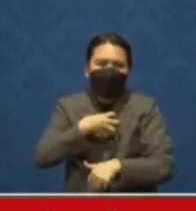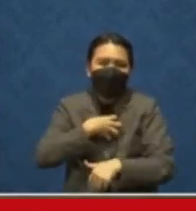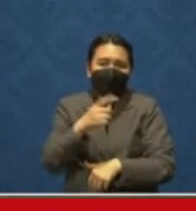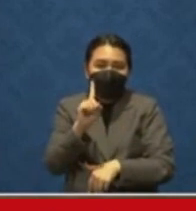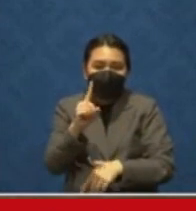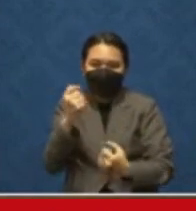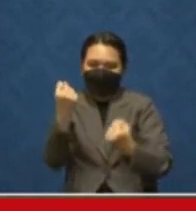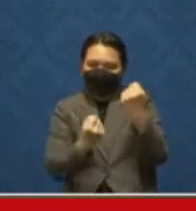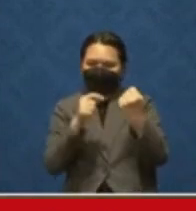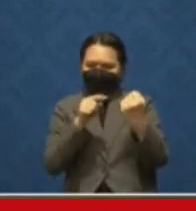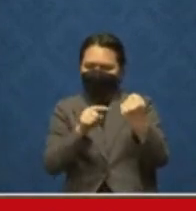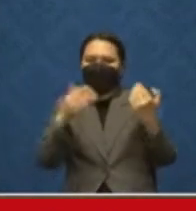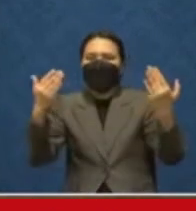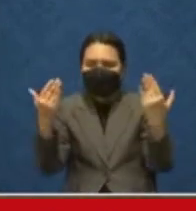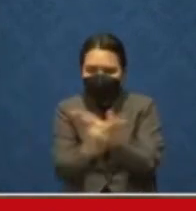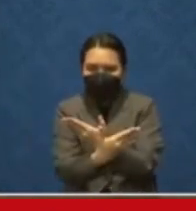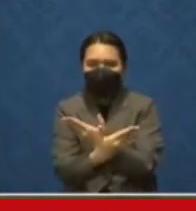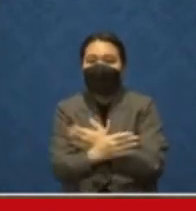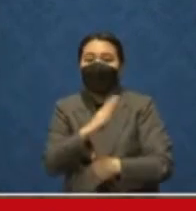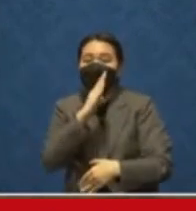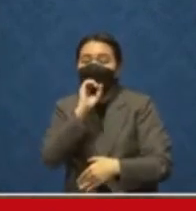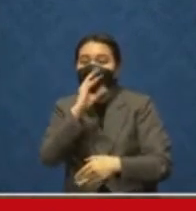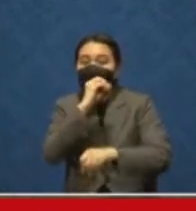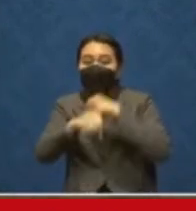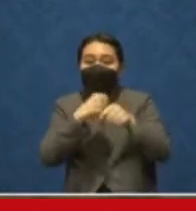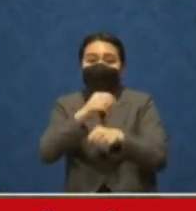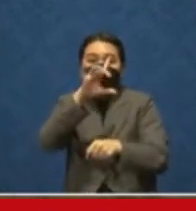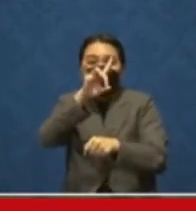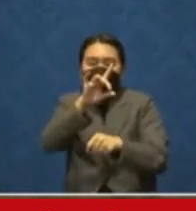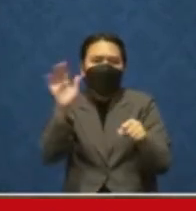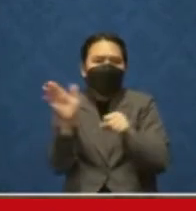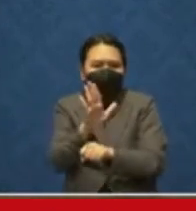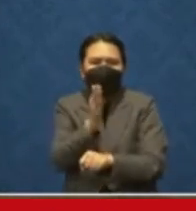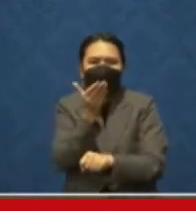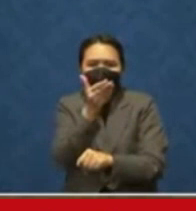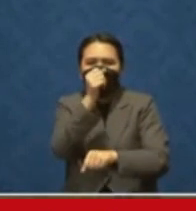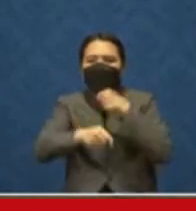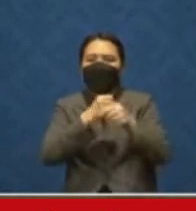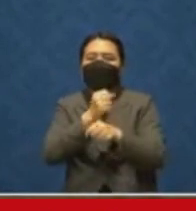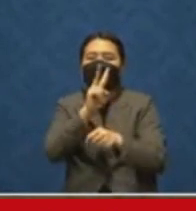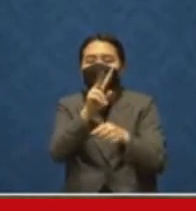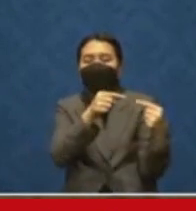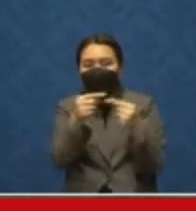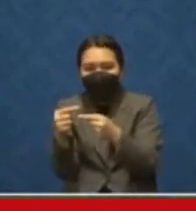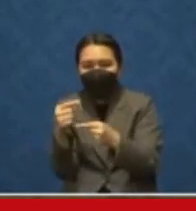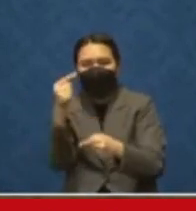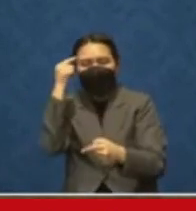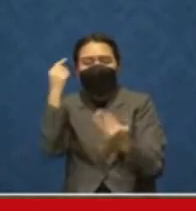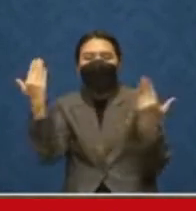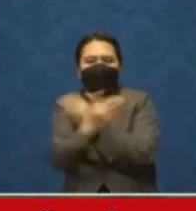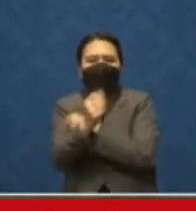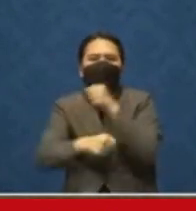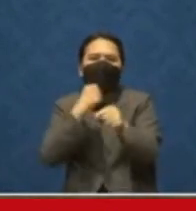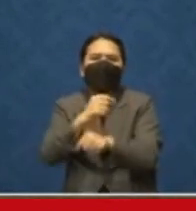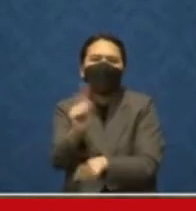มากท่านในฝากไปเรียนไปถึงกันนายกว่าวันนี้นี่สิ่งซึ่งชาวบ้านอยากได้ก็คือเขาอยากเปลี่ยน